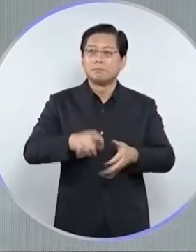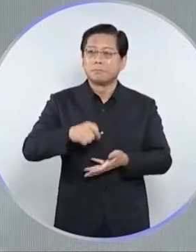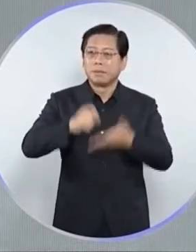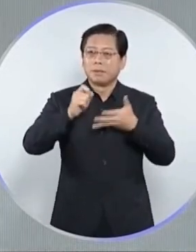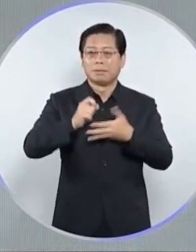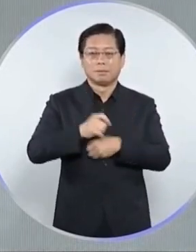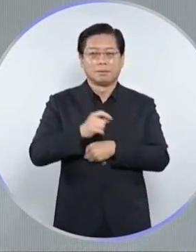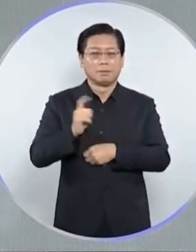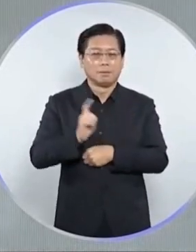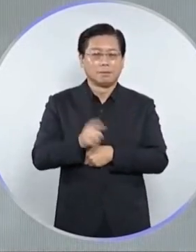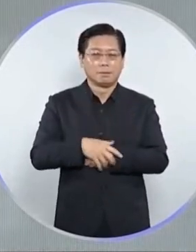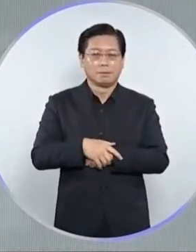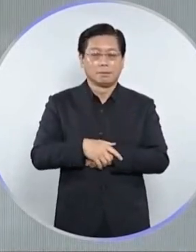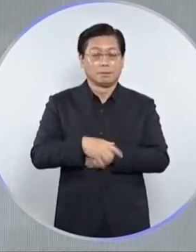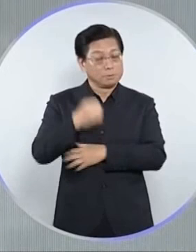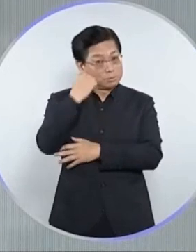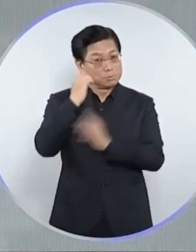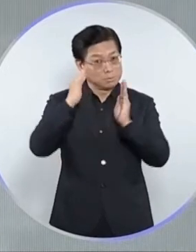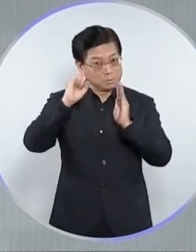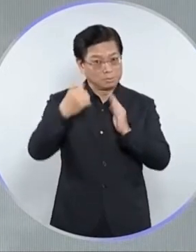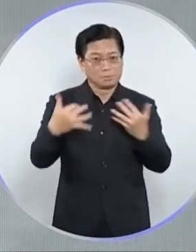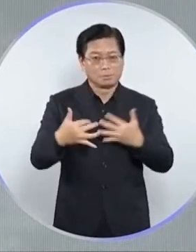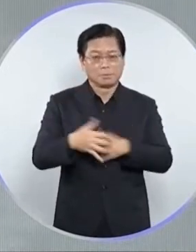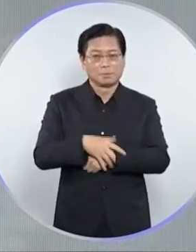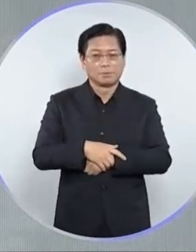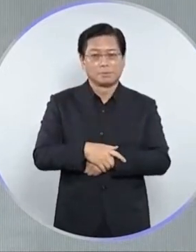这个居住正义的代志，